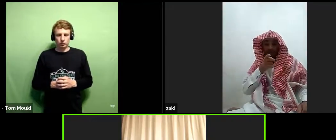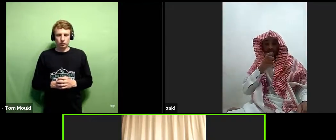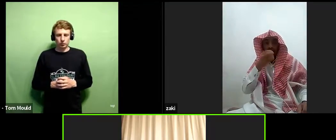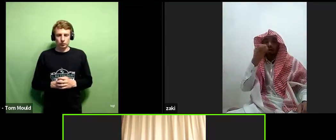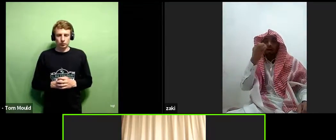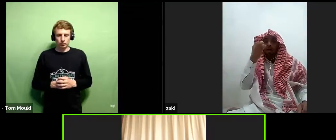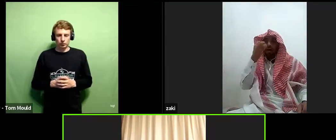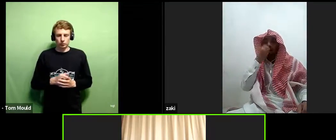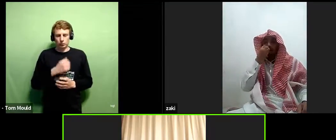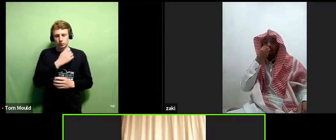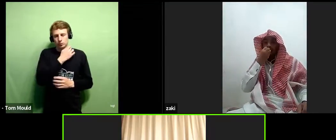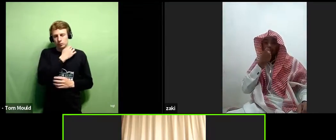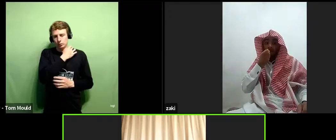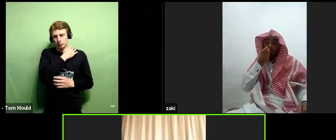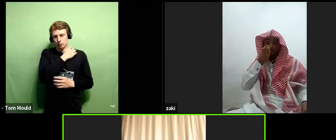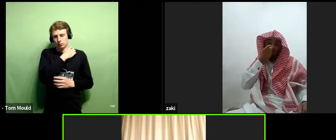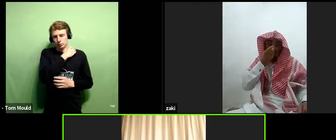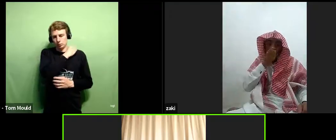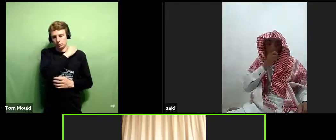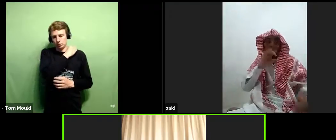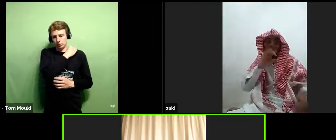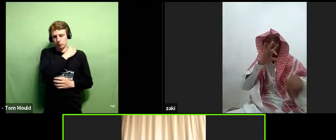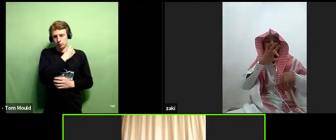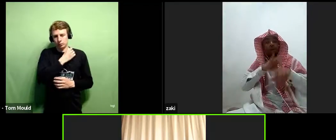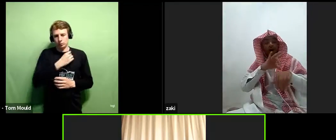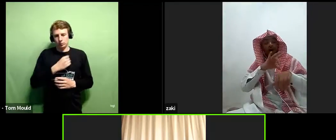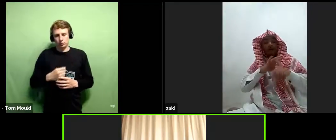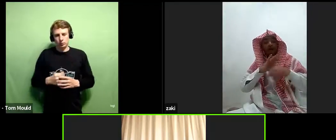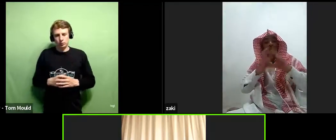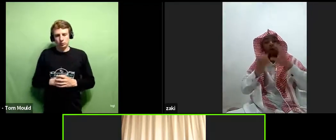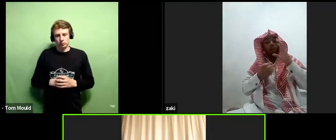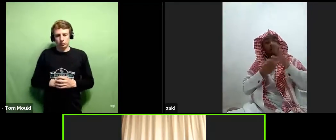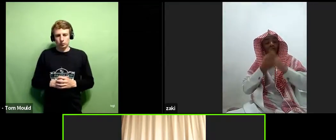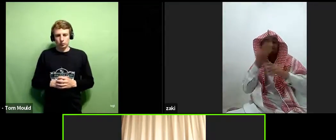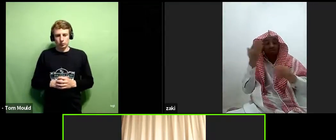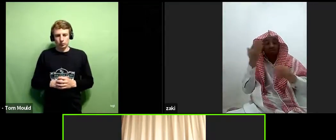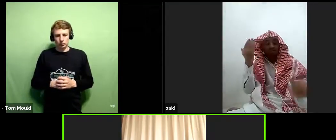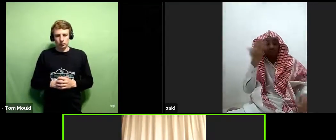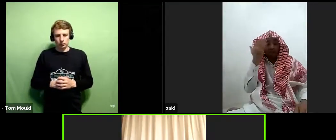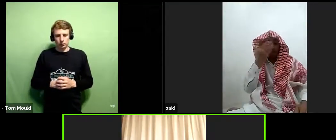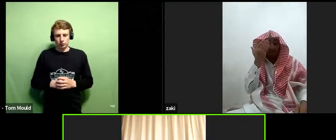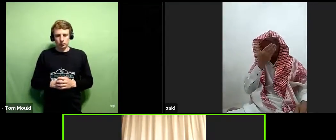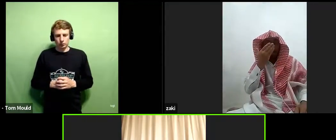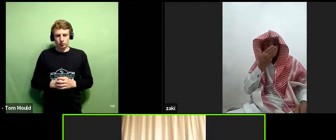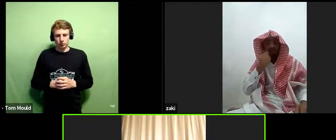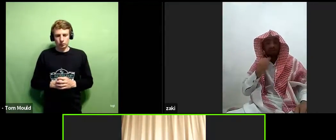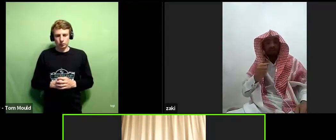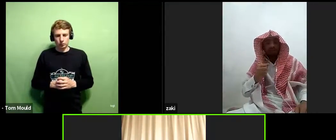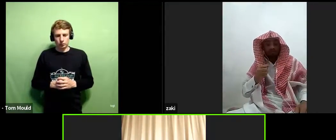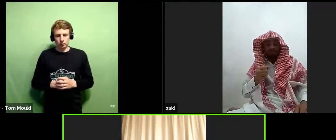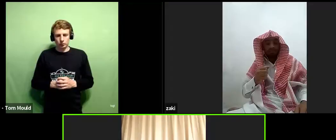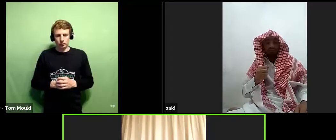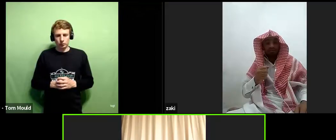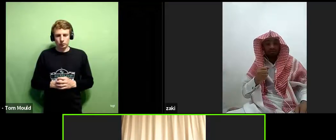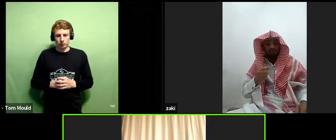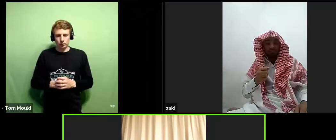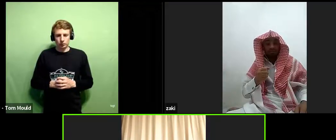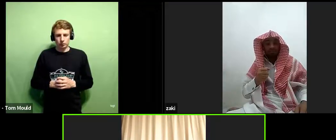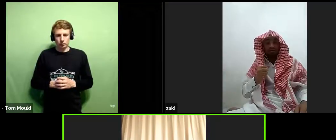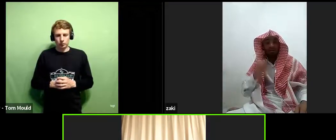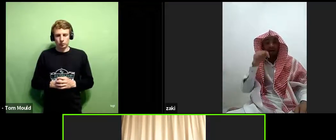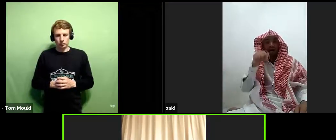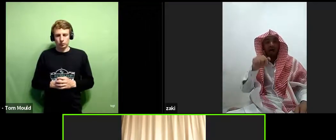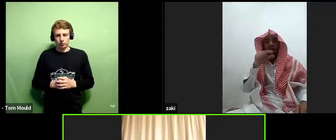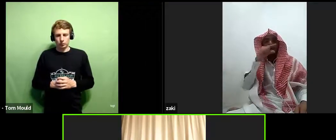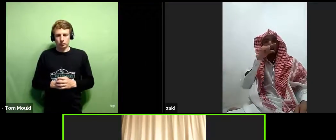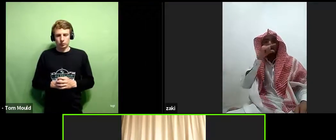غد لسفر أو مرض فلما أصبح أراد أن يصوم فإن هذا الصوم لا